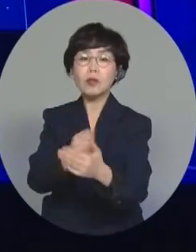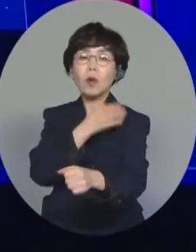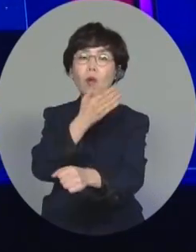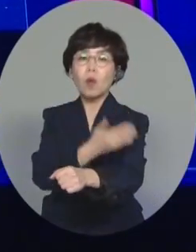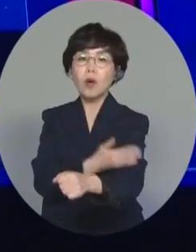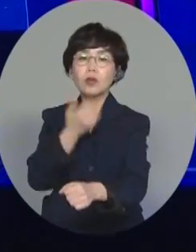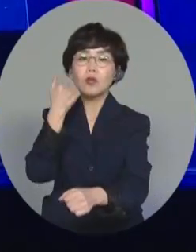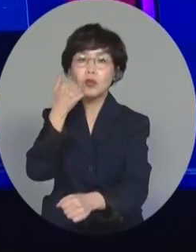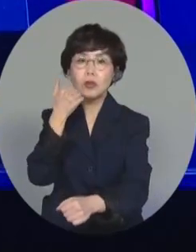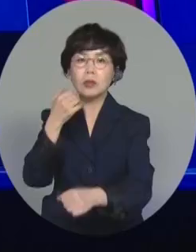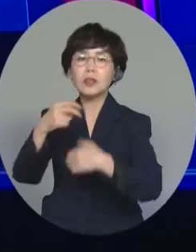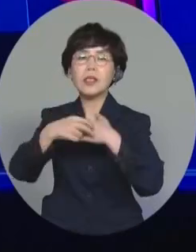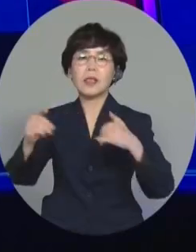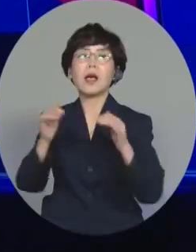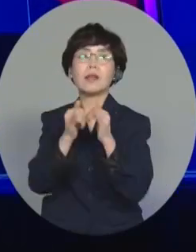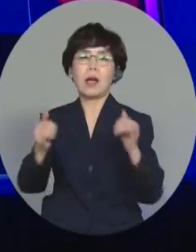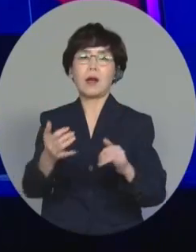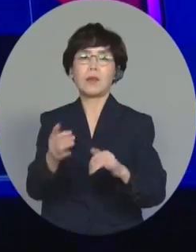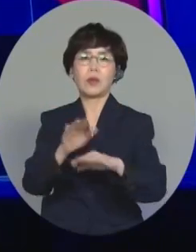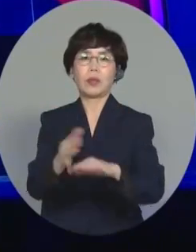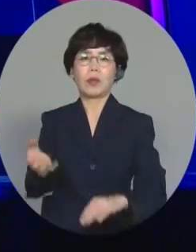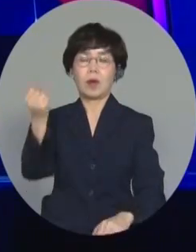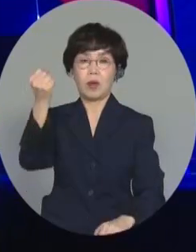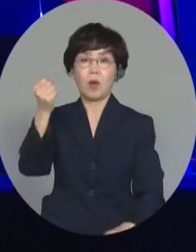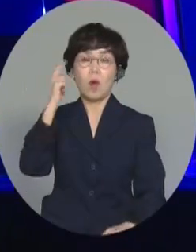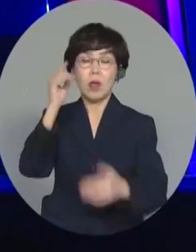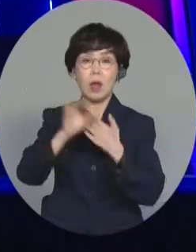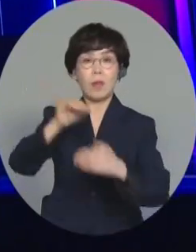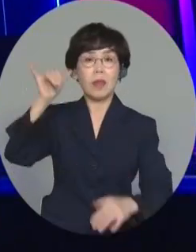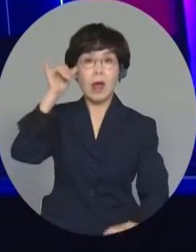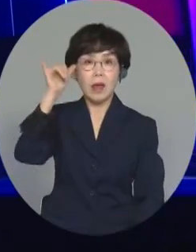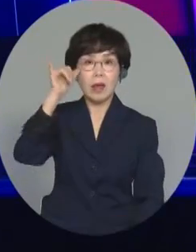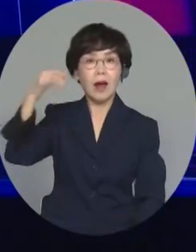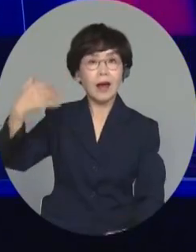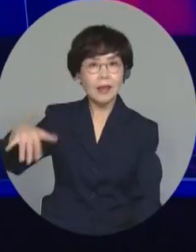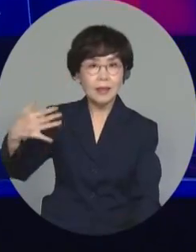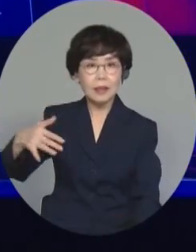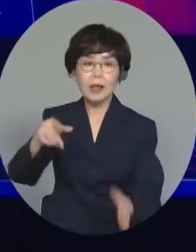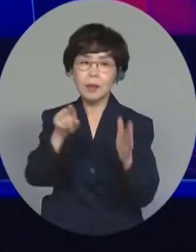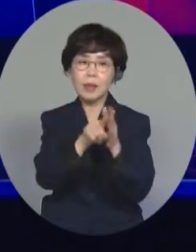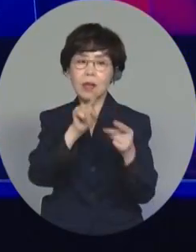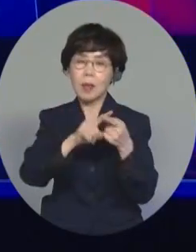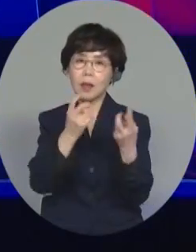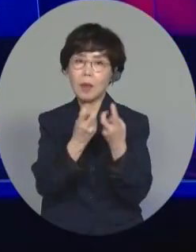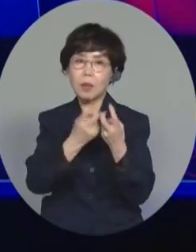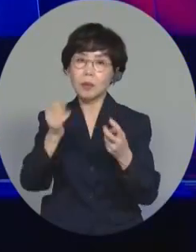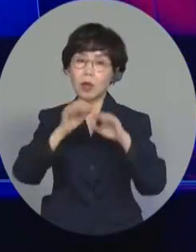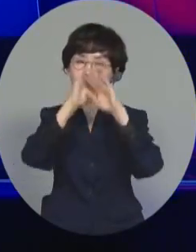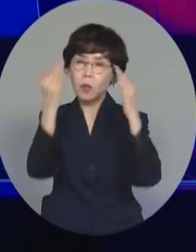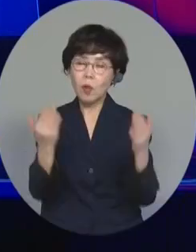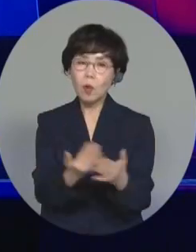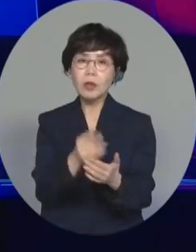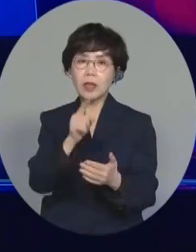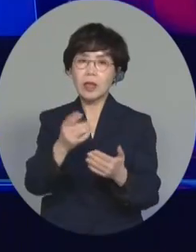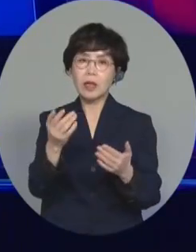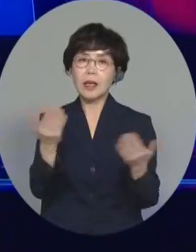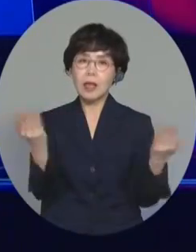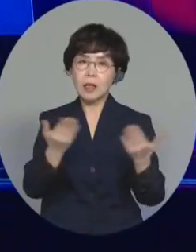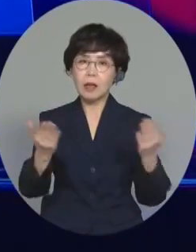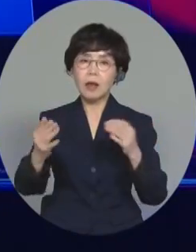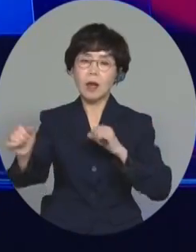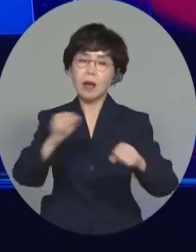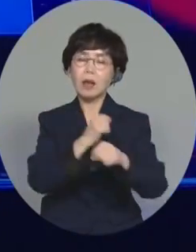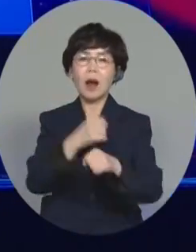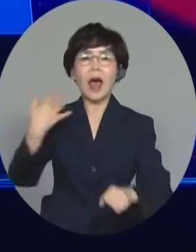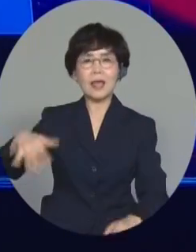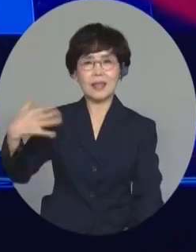결정권은 전문 외과 의사가 갖게 됩니다. 왜냐하면 아직까지는 AI가 신뢰할 만한 방식으로 이 모든 것을 통찰하기에는 갈